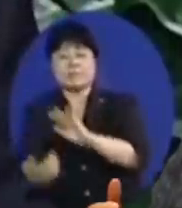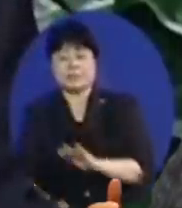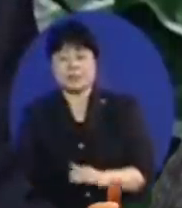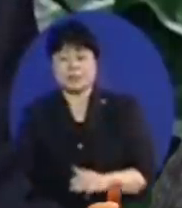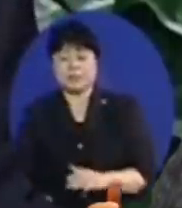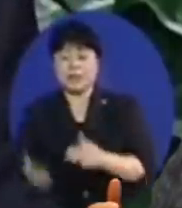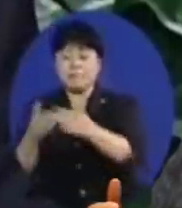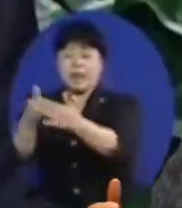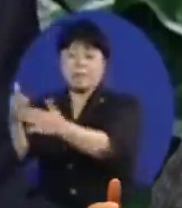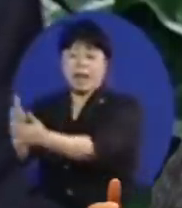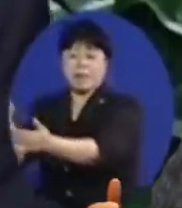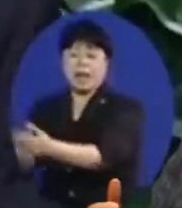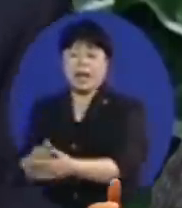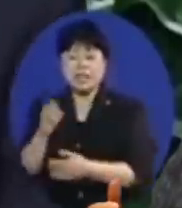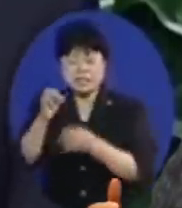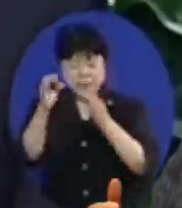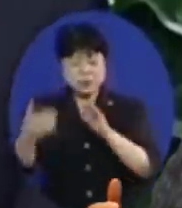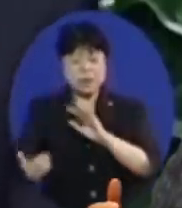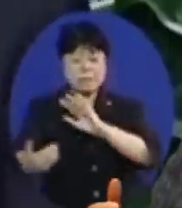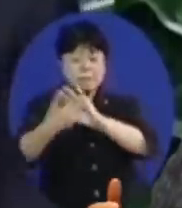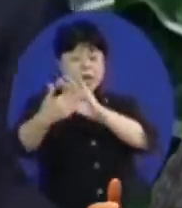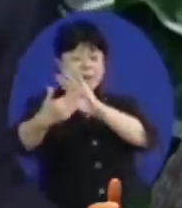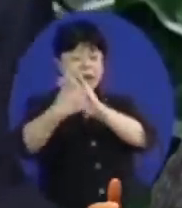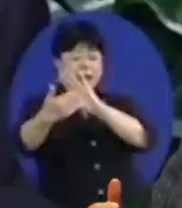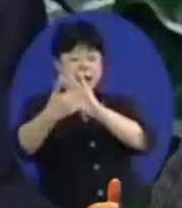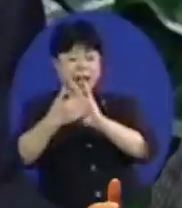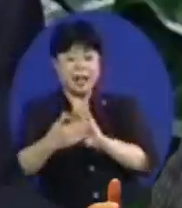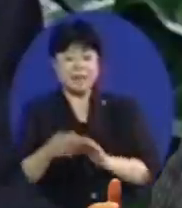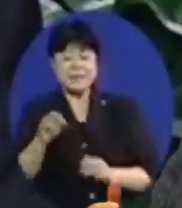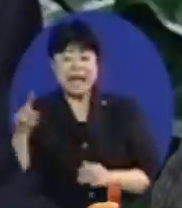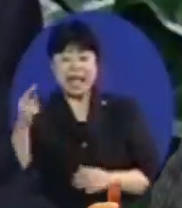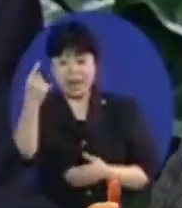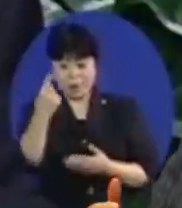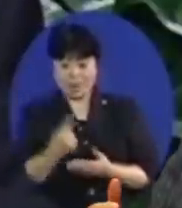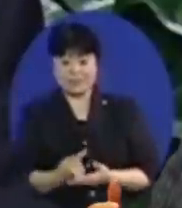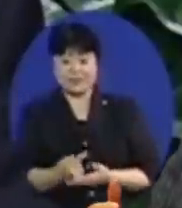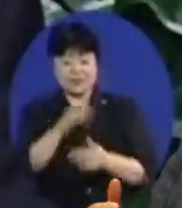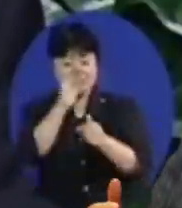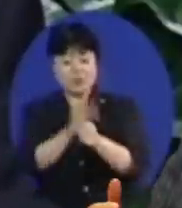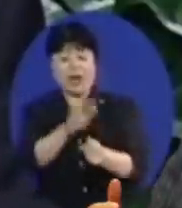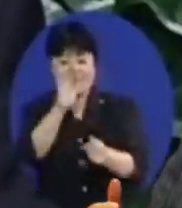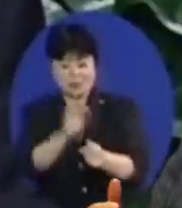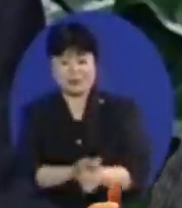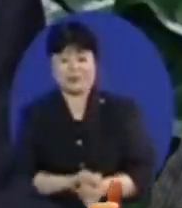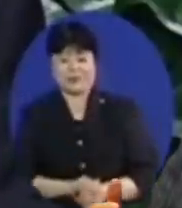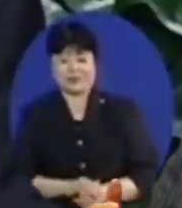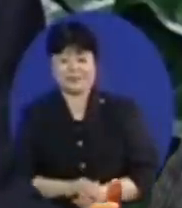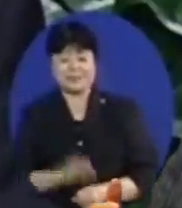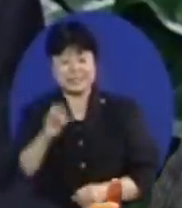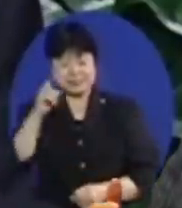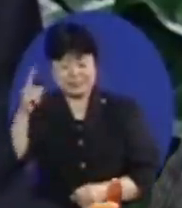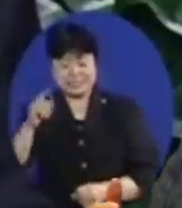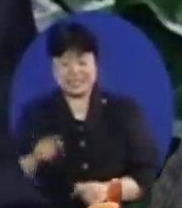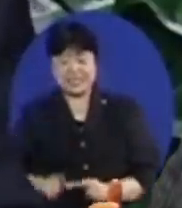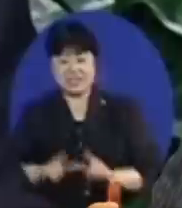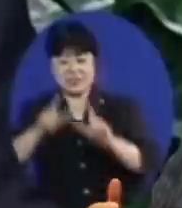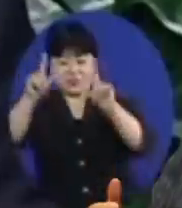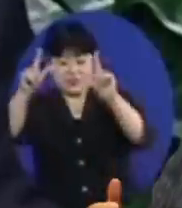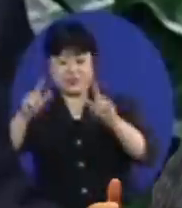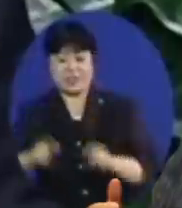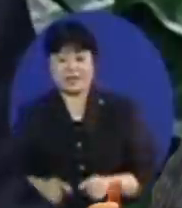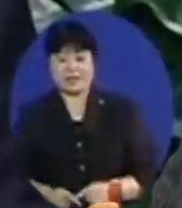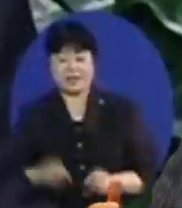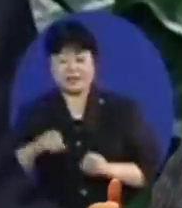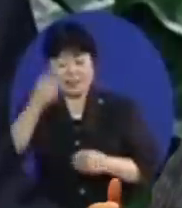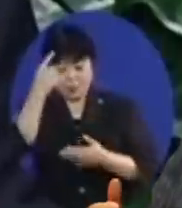20일 동안 막았습니다. 그런데 천사장 미카엘이 와서 그를 도와주므로 그 마귀의 진을 뚫고 내려왔다고